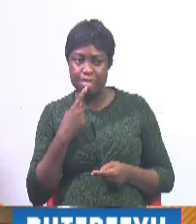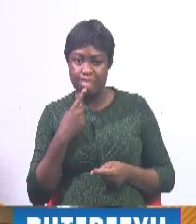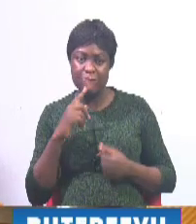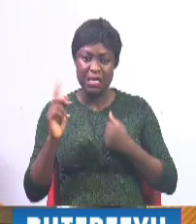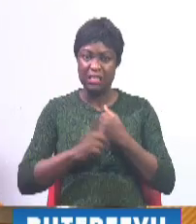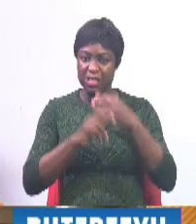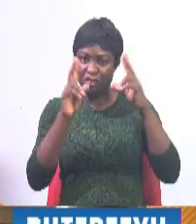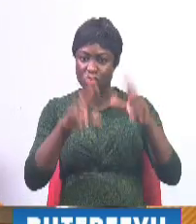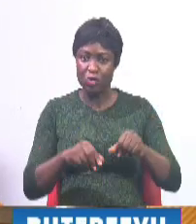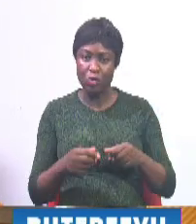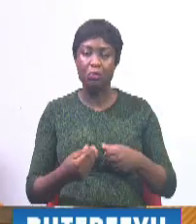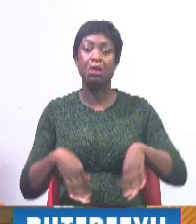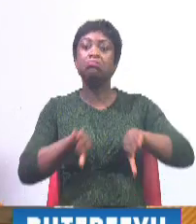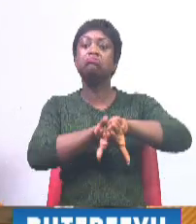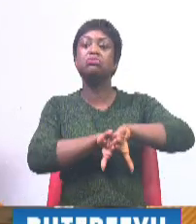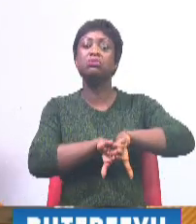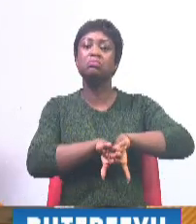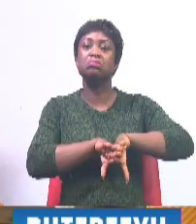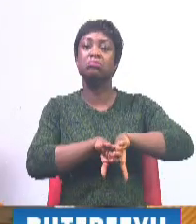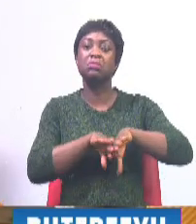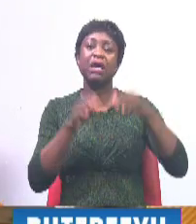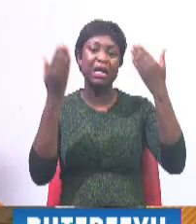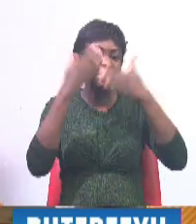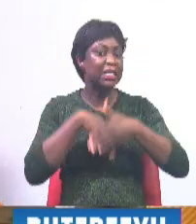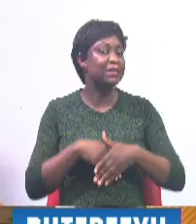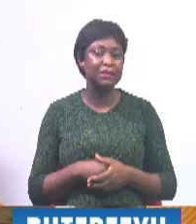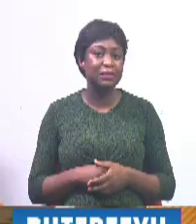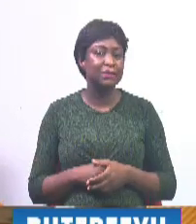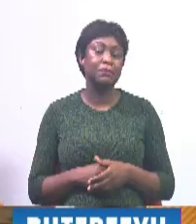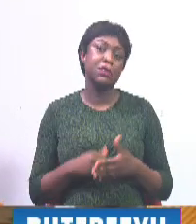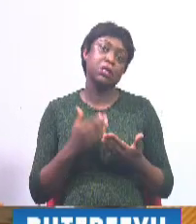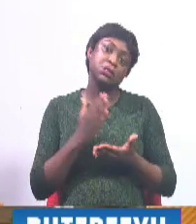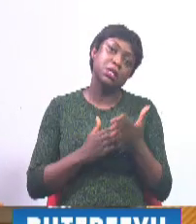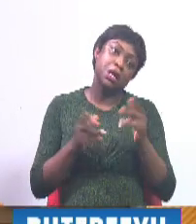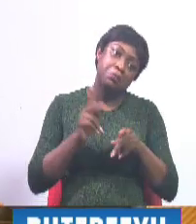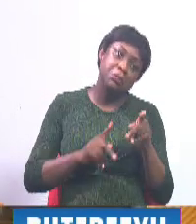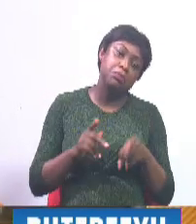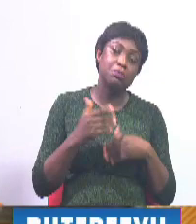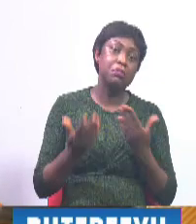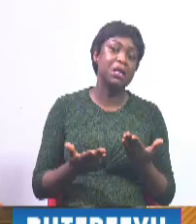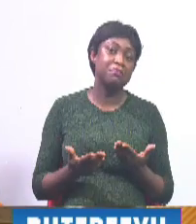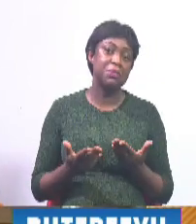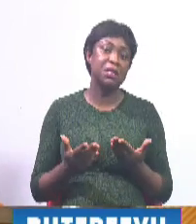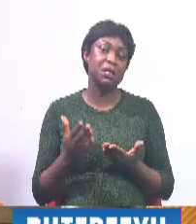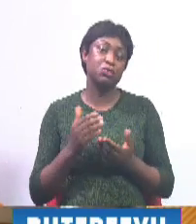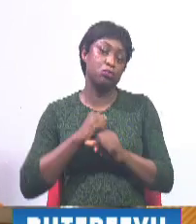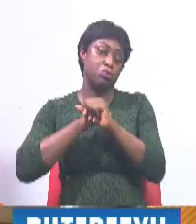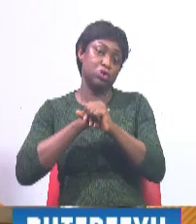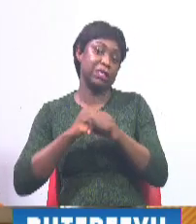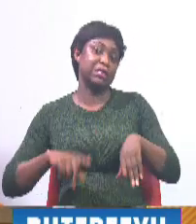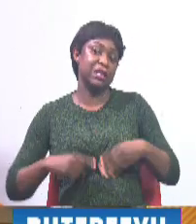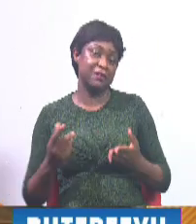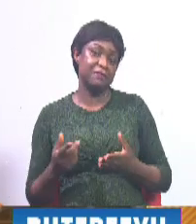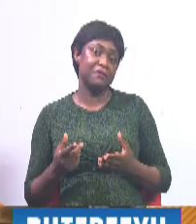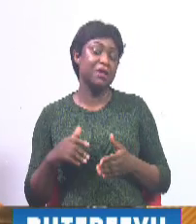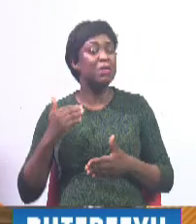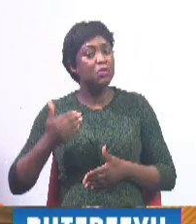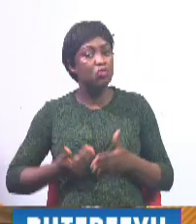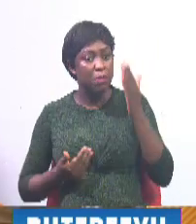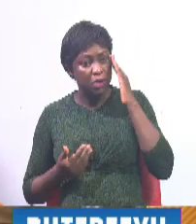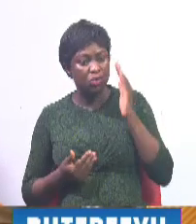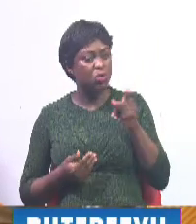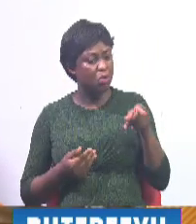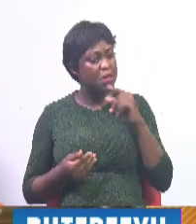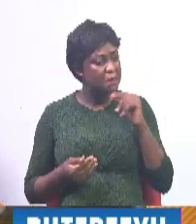naye bagambe kibi abalala bakikola lwa bulamu njagala tutegeeragane osajjalaata nnyo akimanyi naawe okimanyi nti